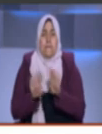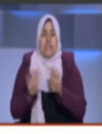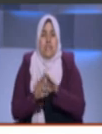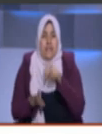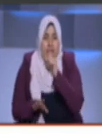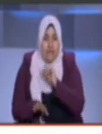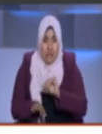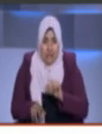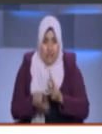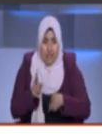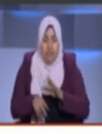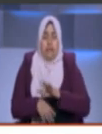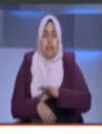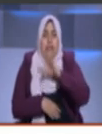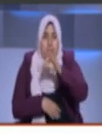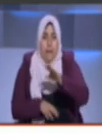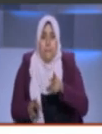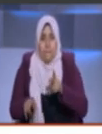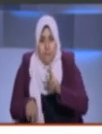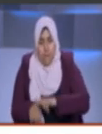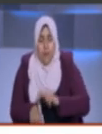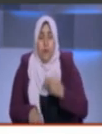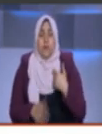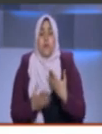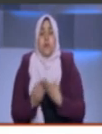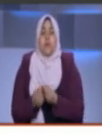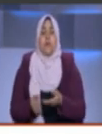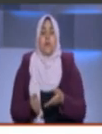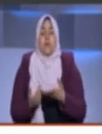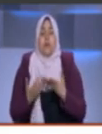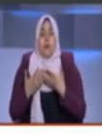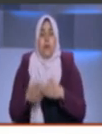تأجيلها ايضا. ثم ايضا بعض من